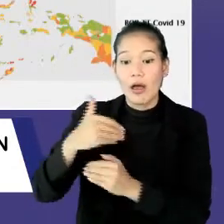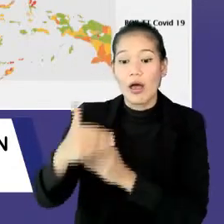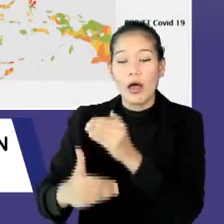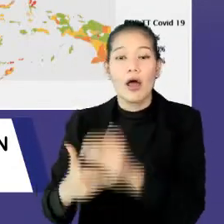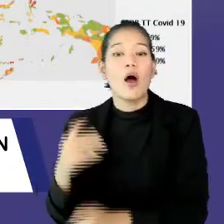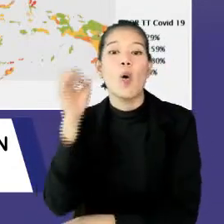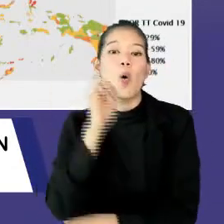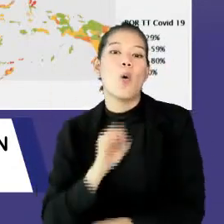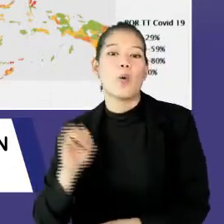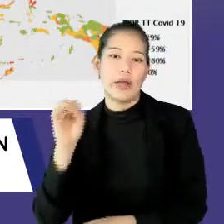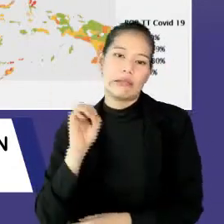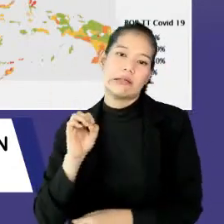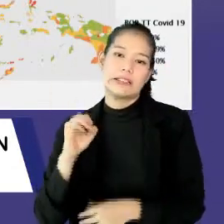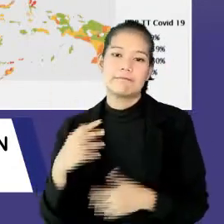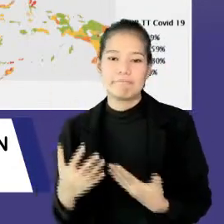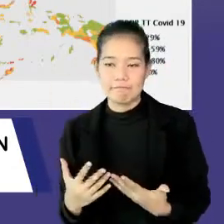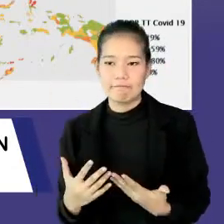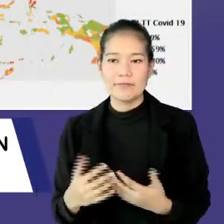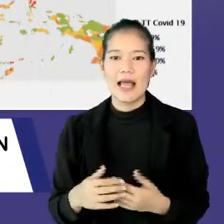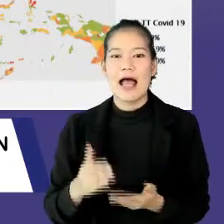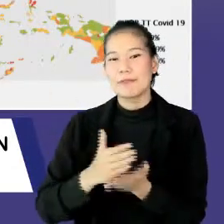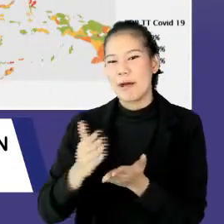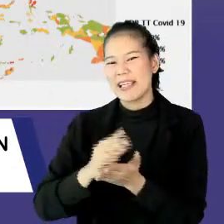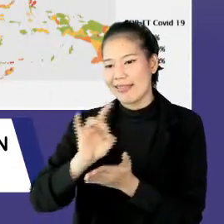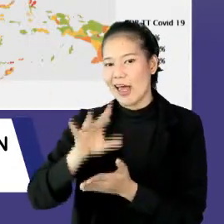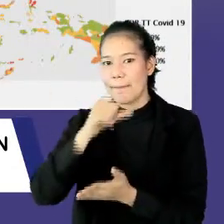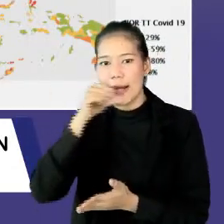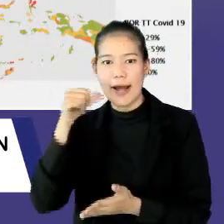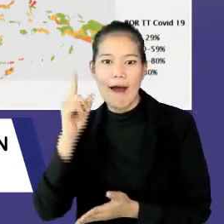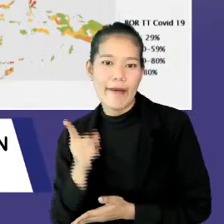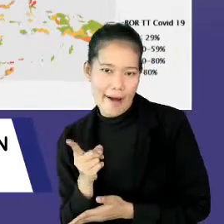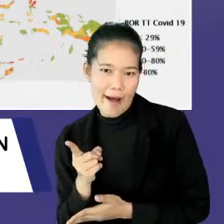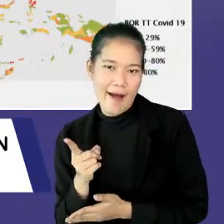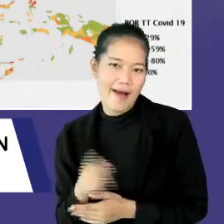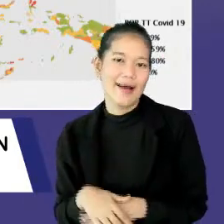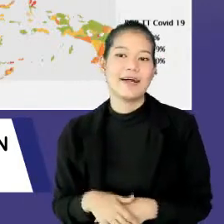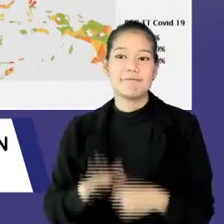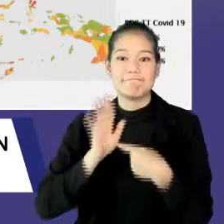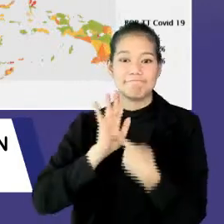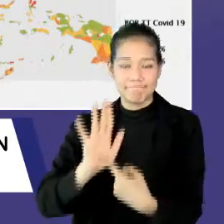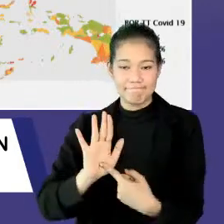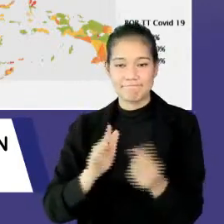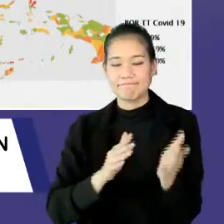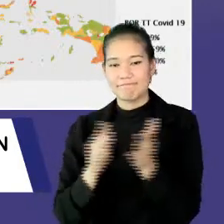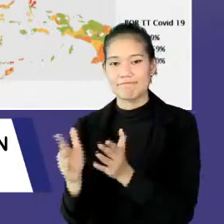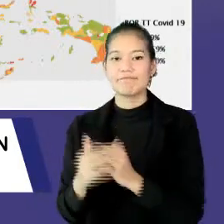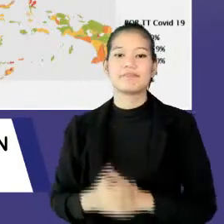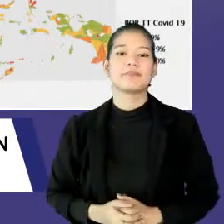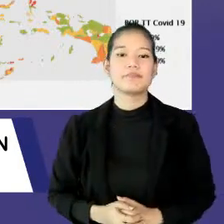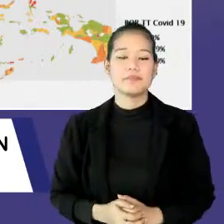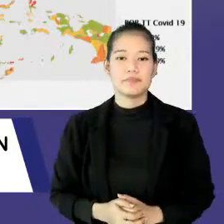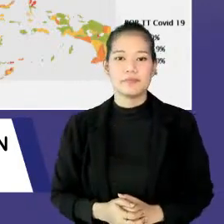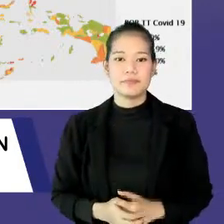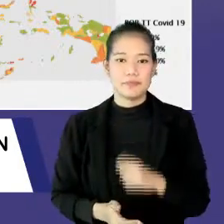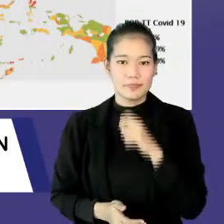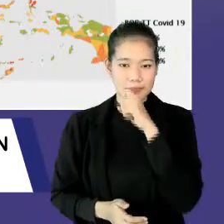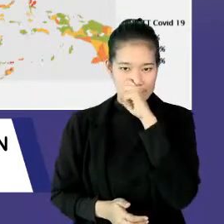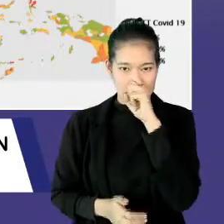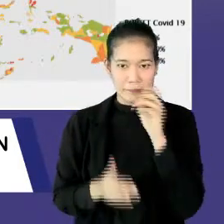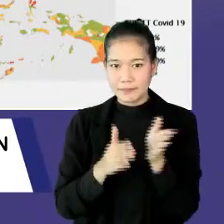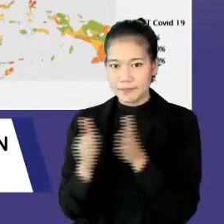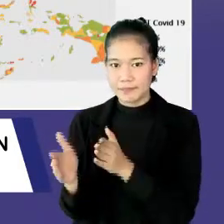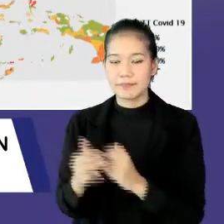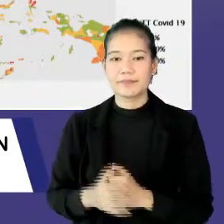menjadi oranye misalnya. Ada juga sebagian yang merah. Nah, ini akan kita kasih lihat di slide berikutnya lagi. Kita ke